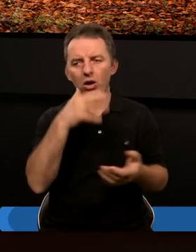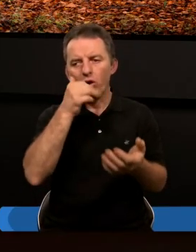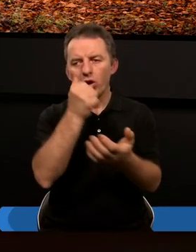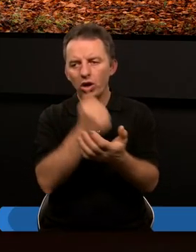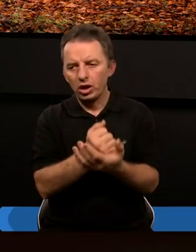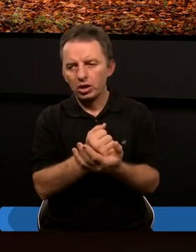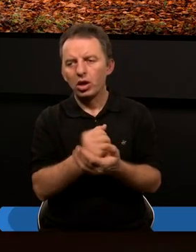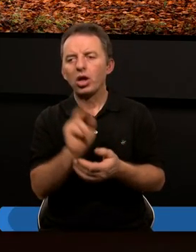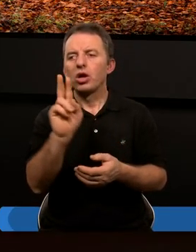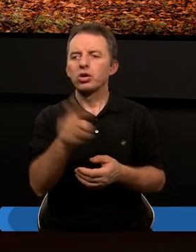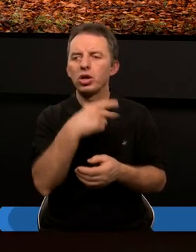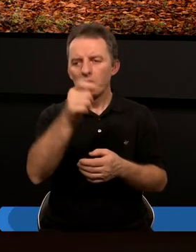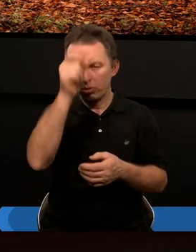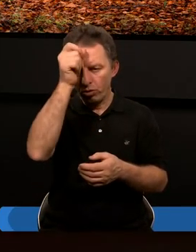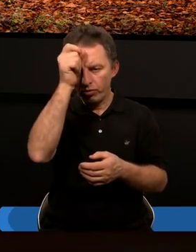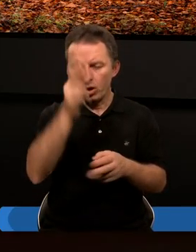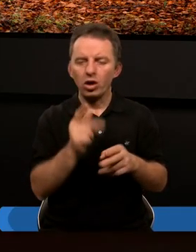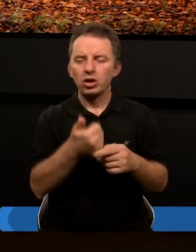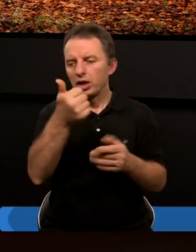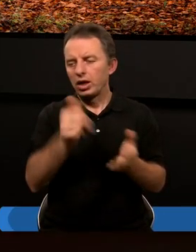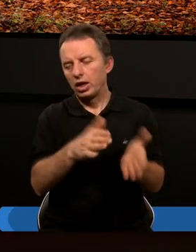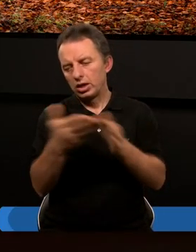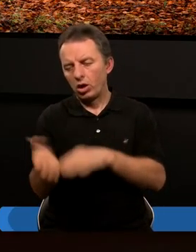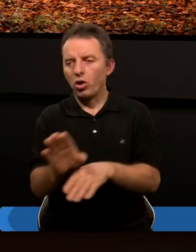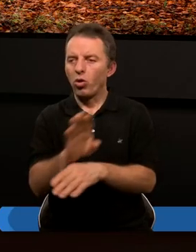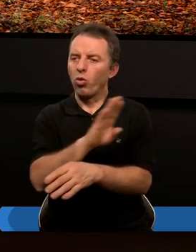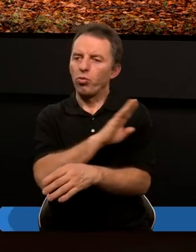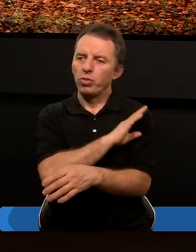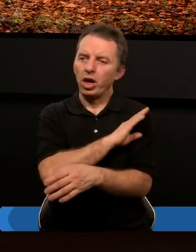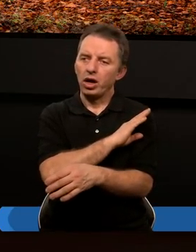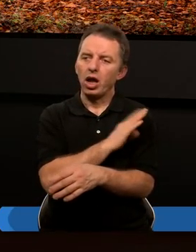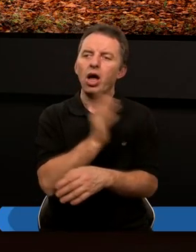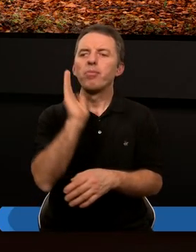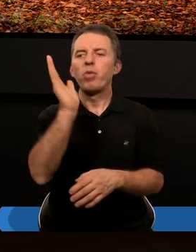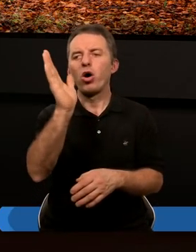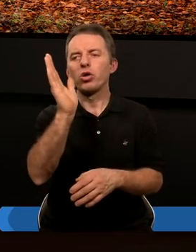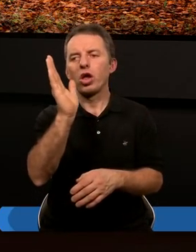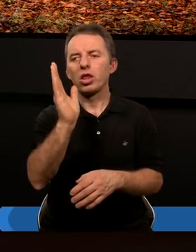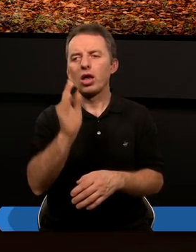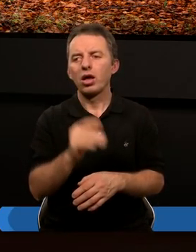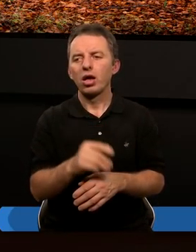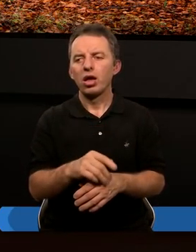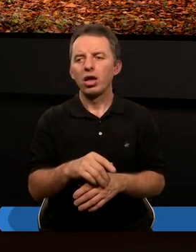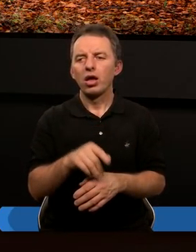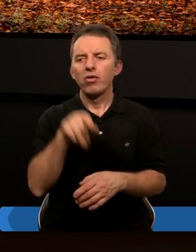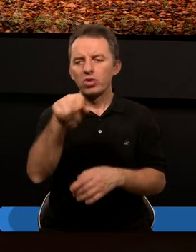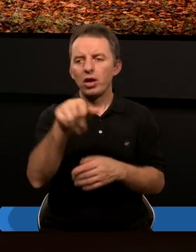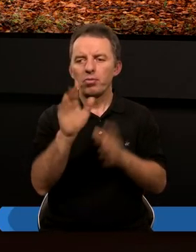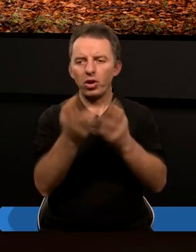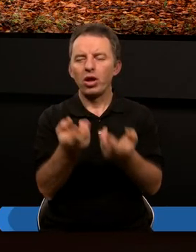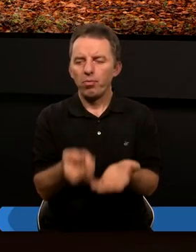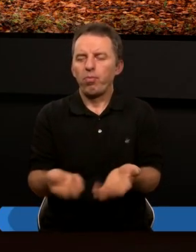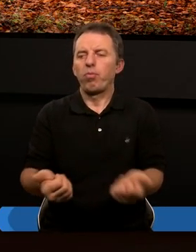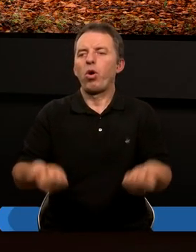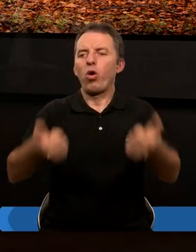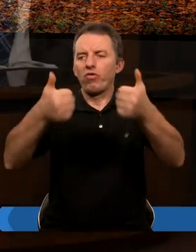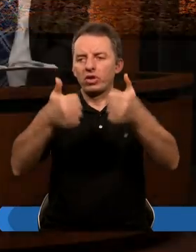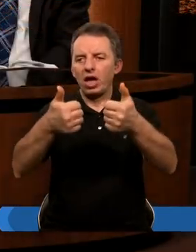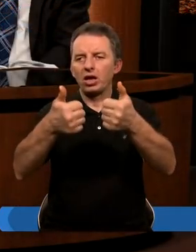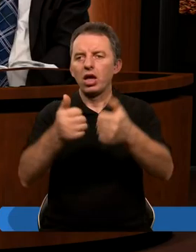kiedy człowiek z jednej strony umiera, a potem w tej wocie, potem z niej powstaje